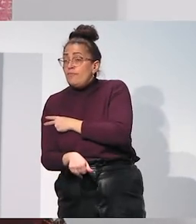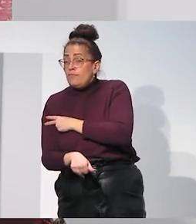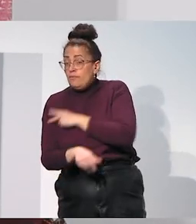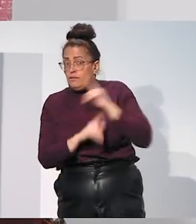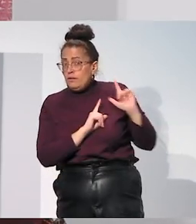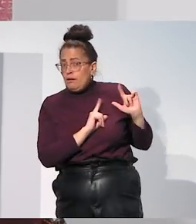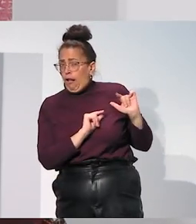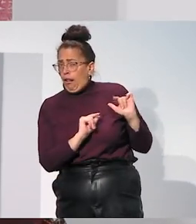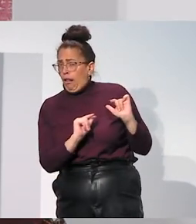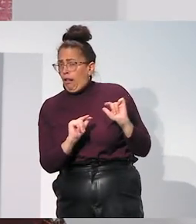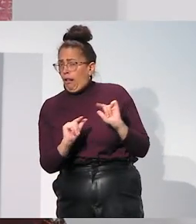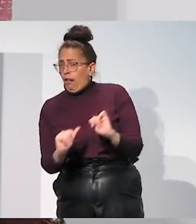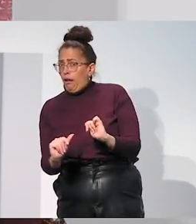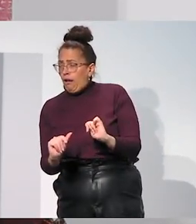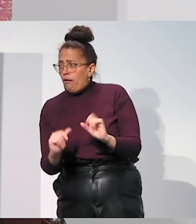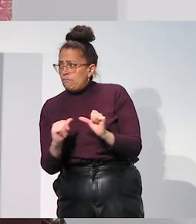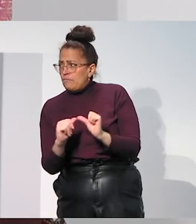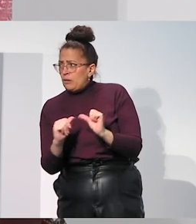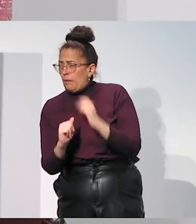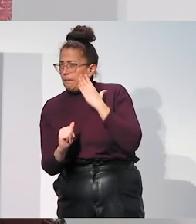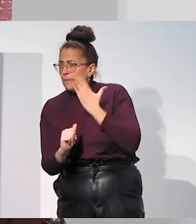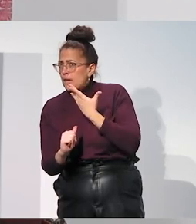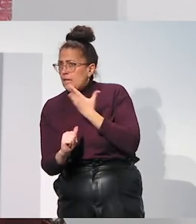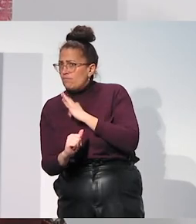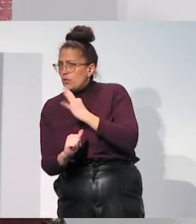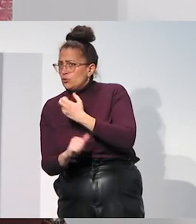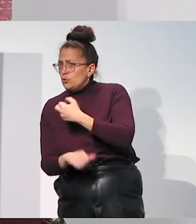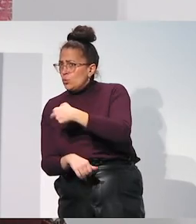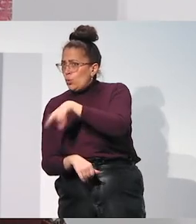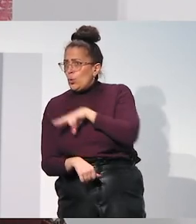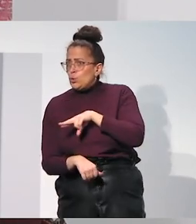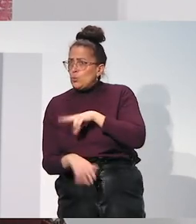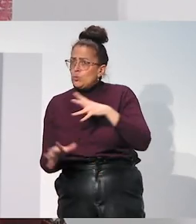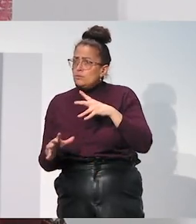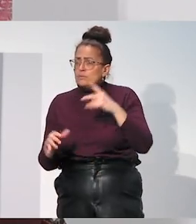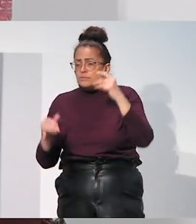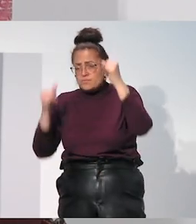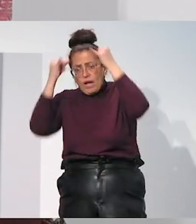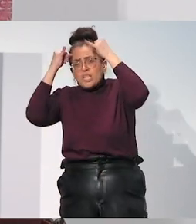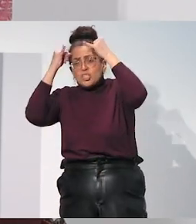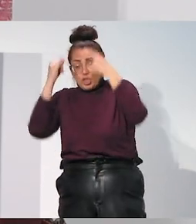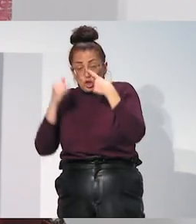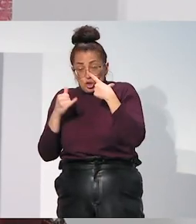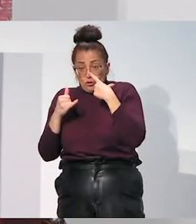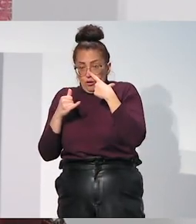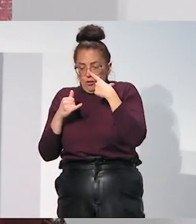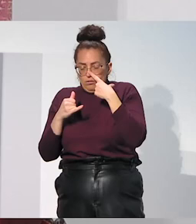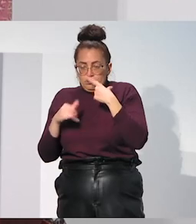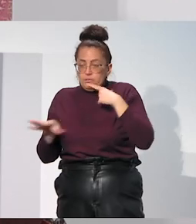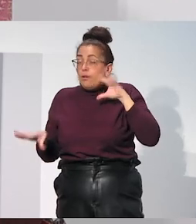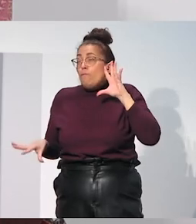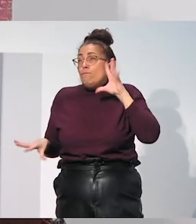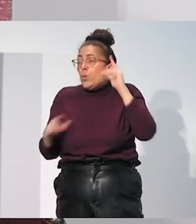de lui. Tandis que s'il revenait par amour de la vache, hein, il a la vache dans le sang, passion du métier